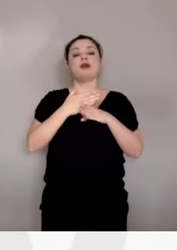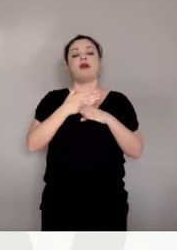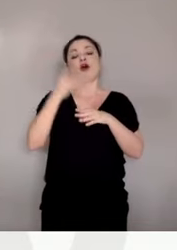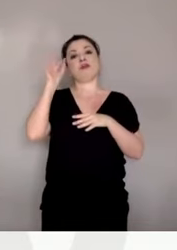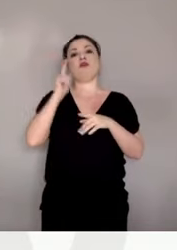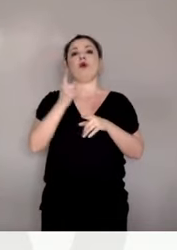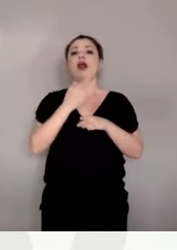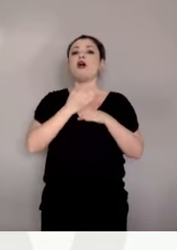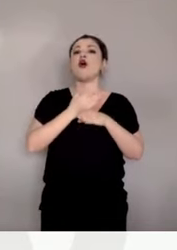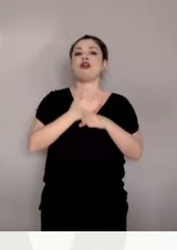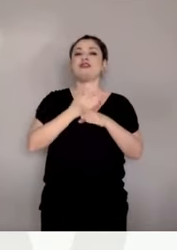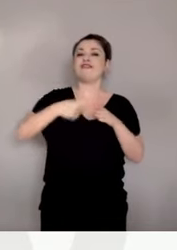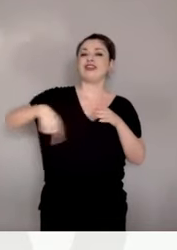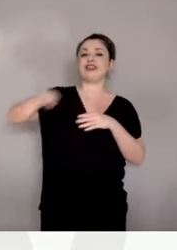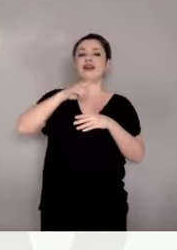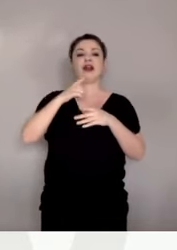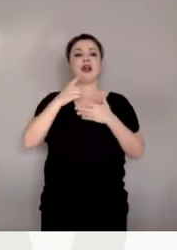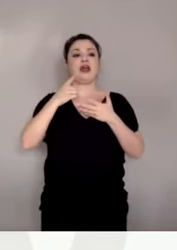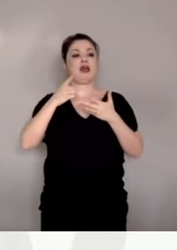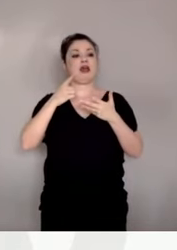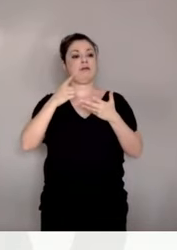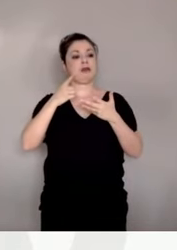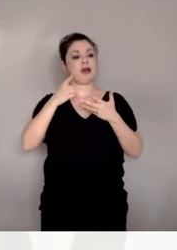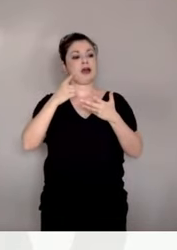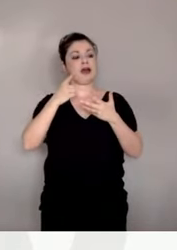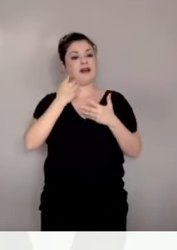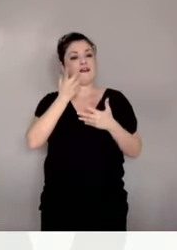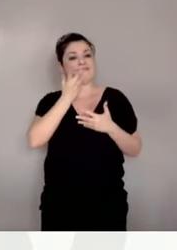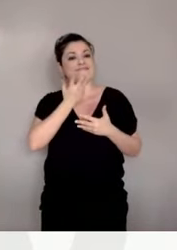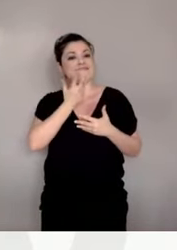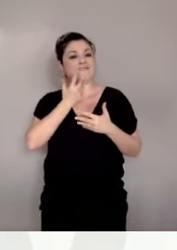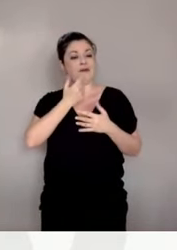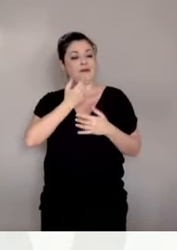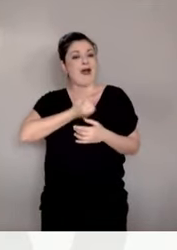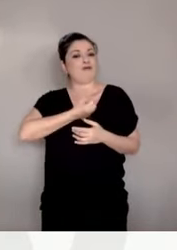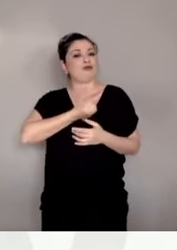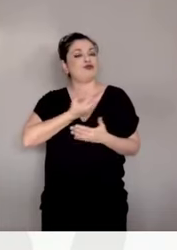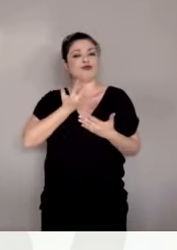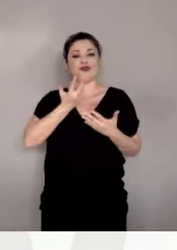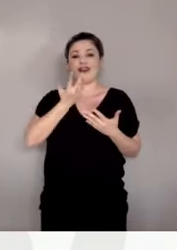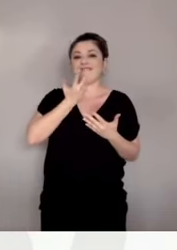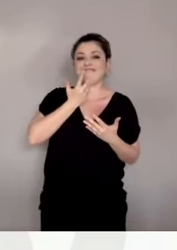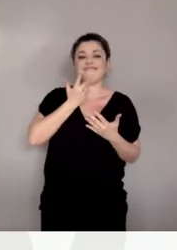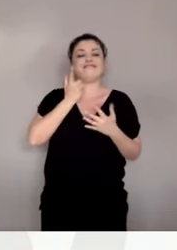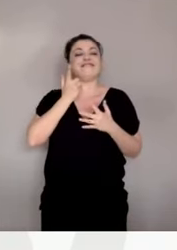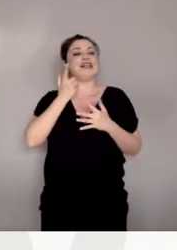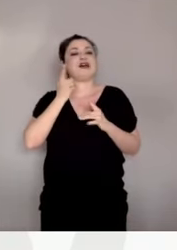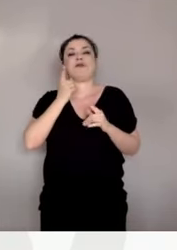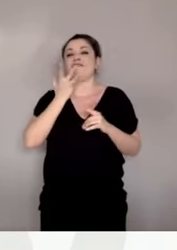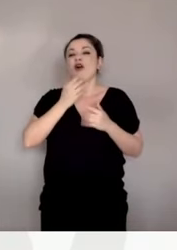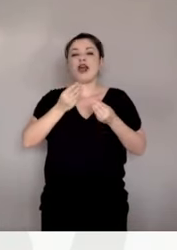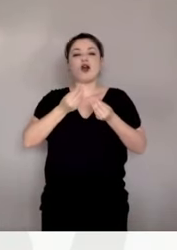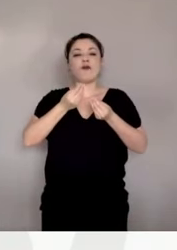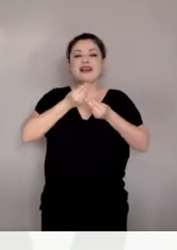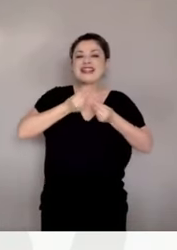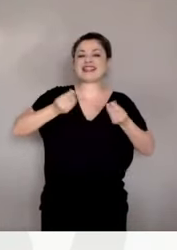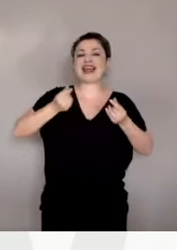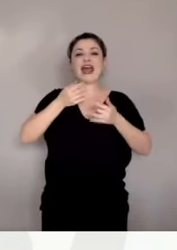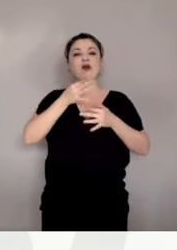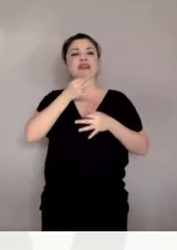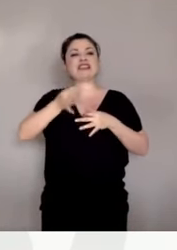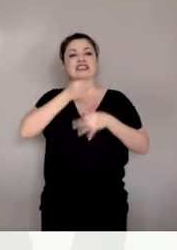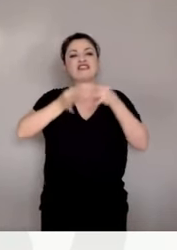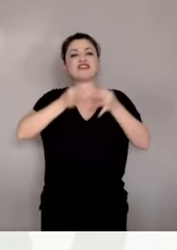il nostro desiderio, direi quasi la pulsione, a innescare una circolazione di senso